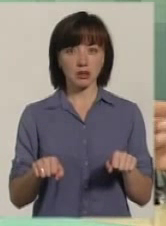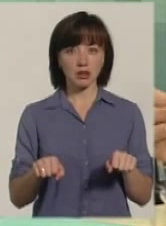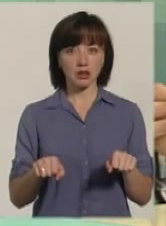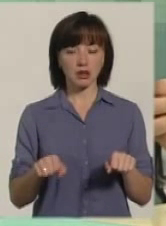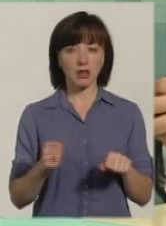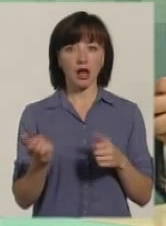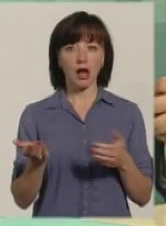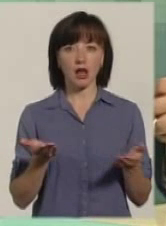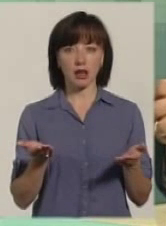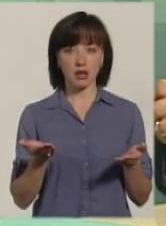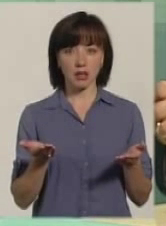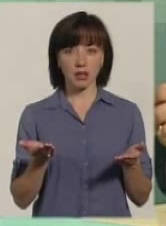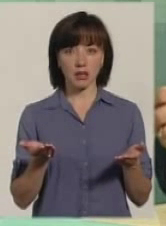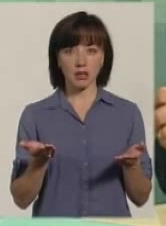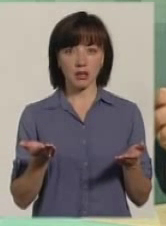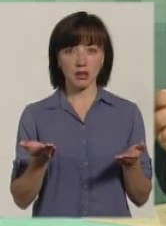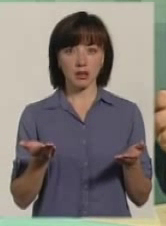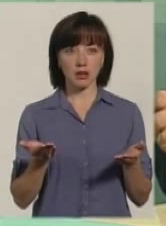ті можливості, які